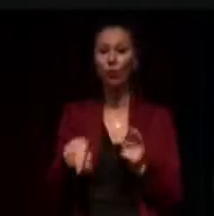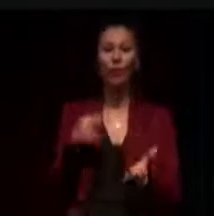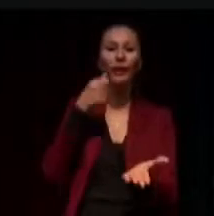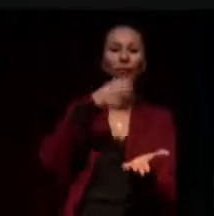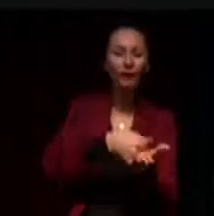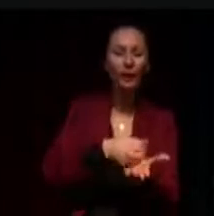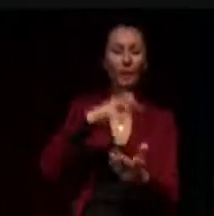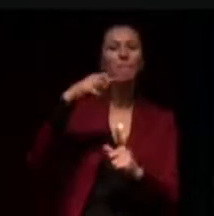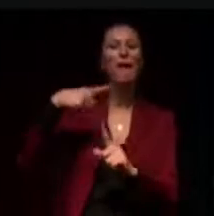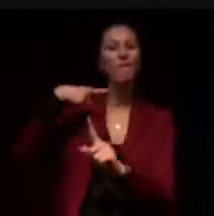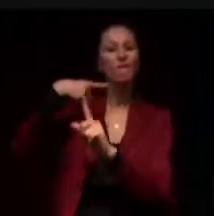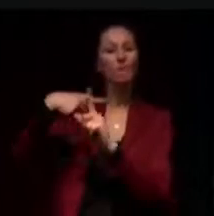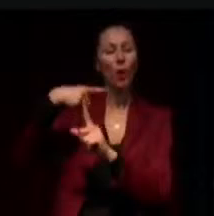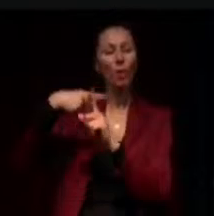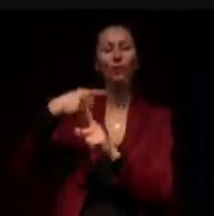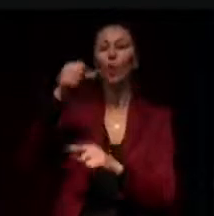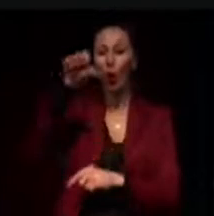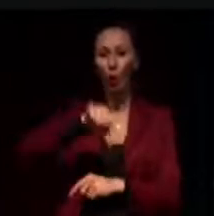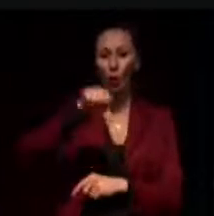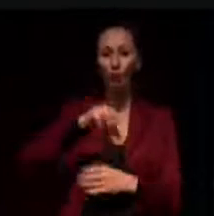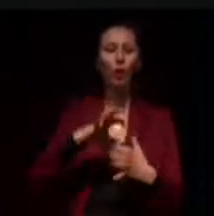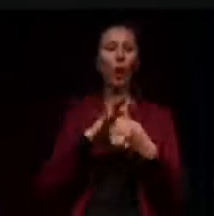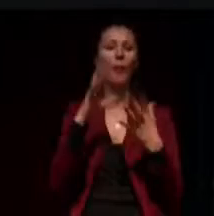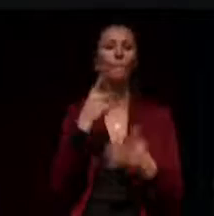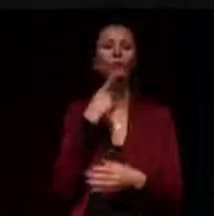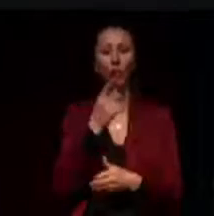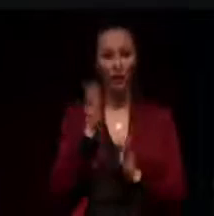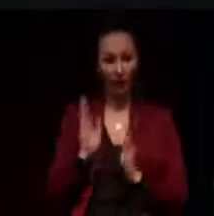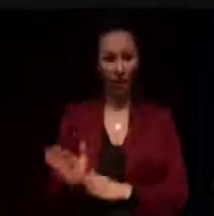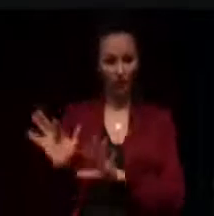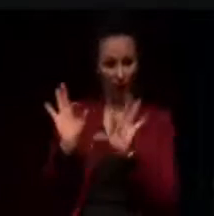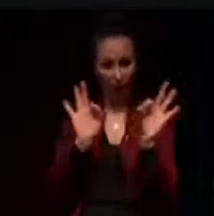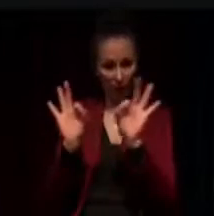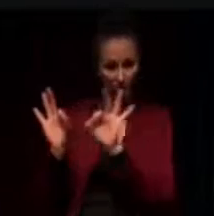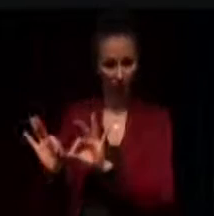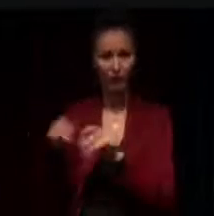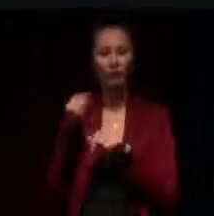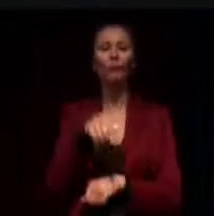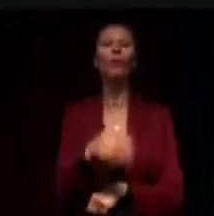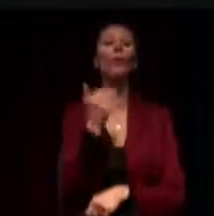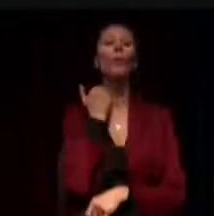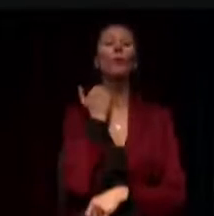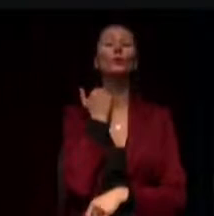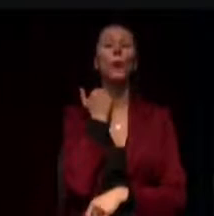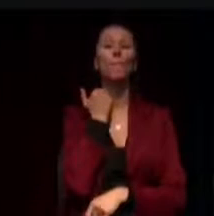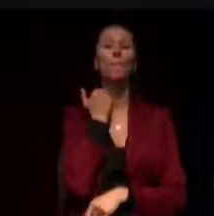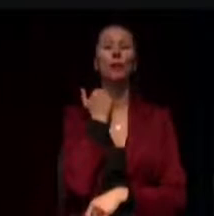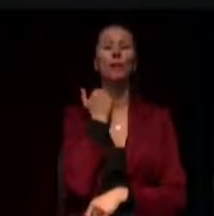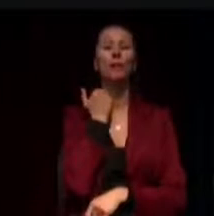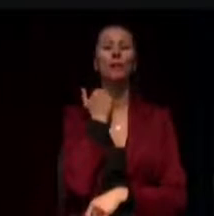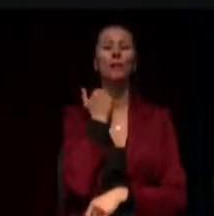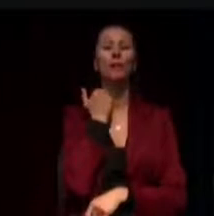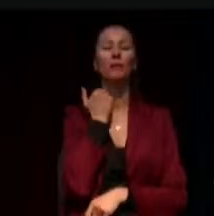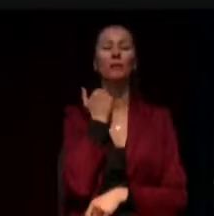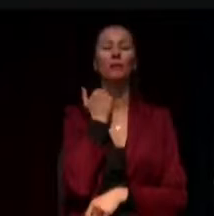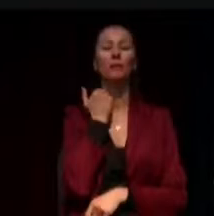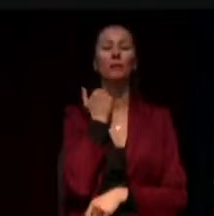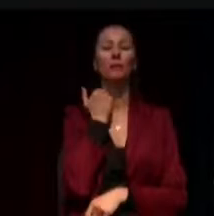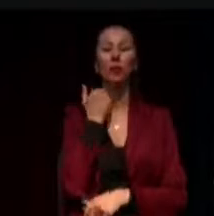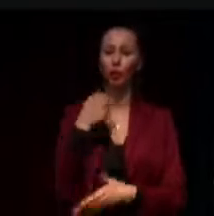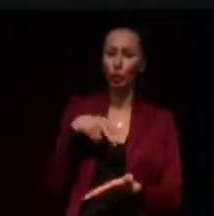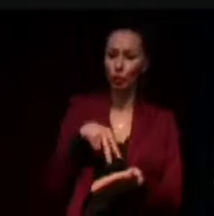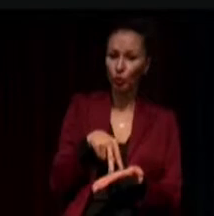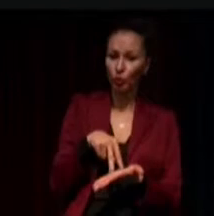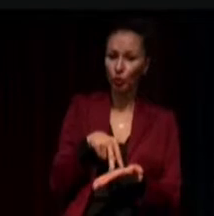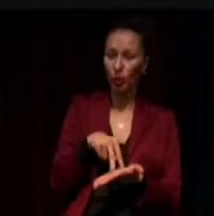yatırım performansını olumsuz anlamda söylüyorum devam ettirirse artık bu borçlanma noktasındaki duruşumuzda